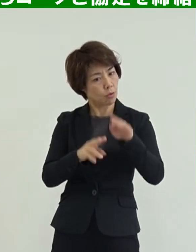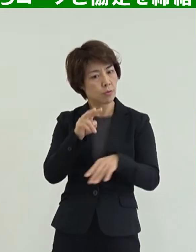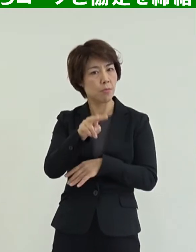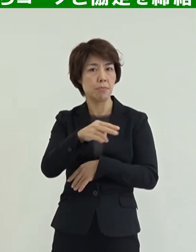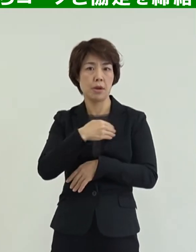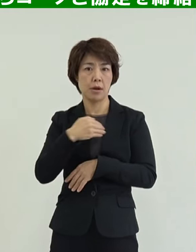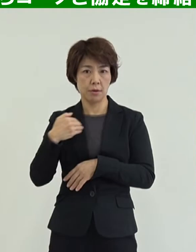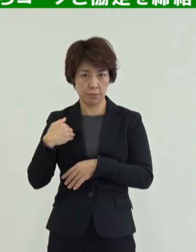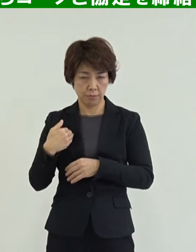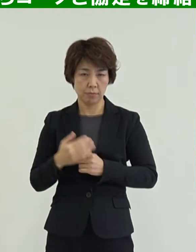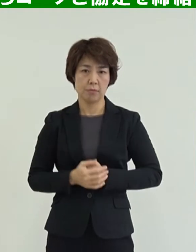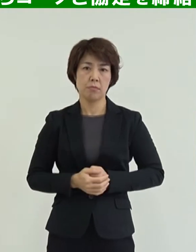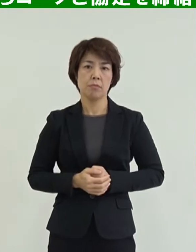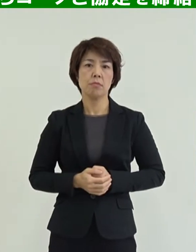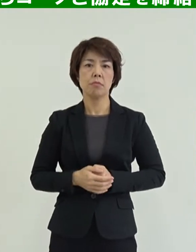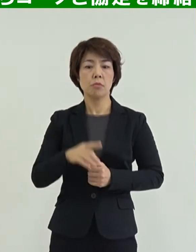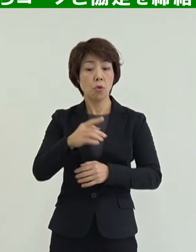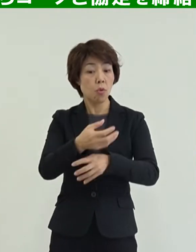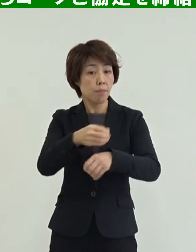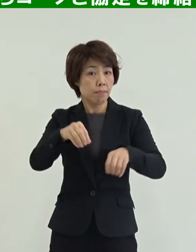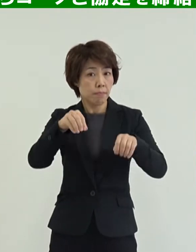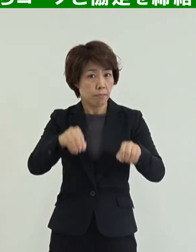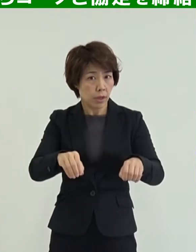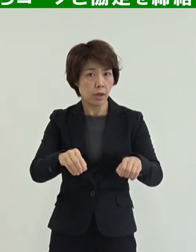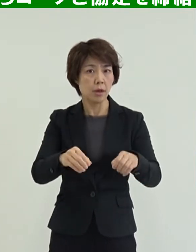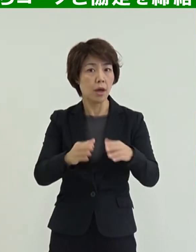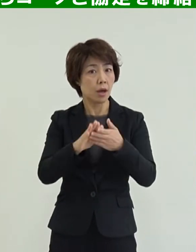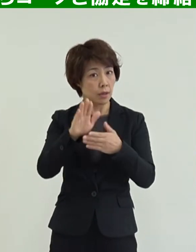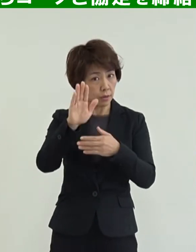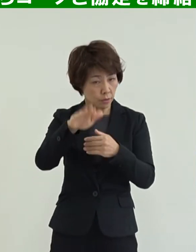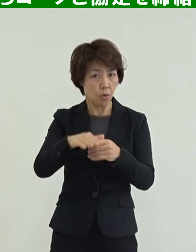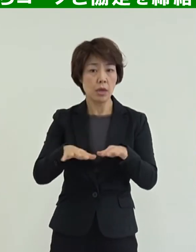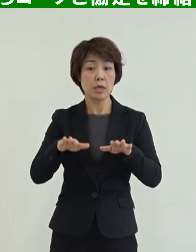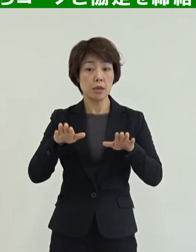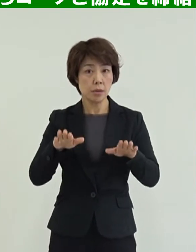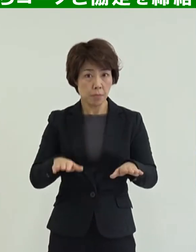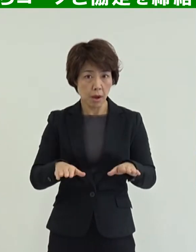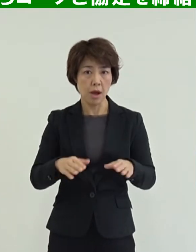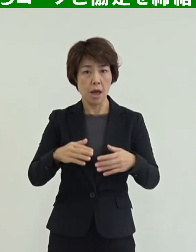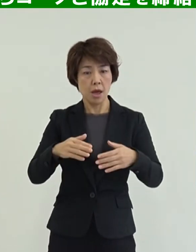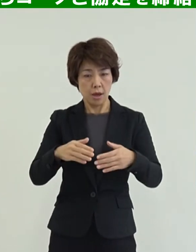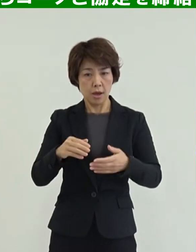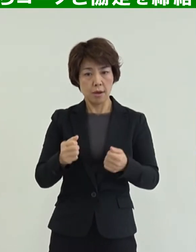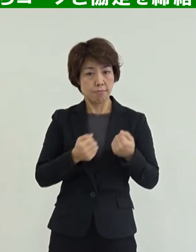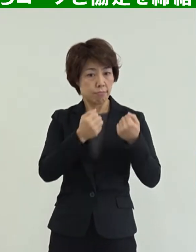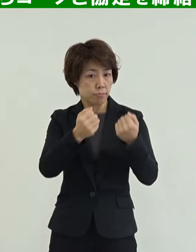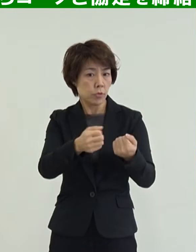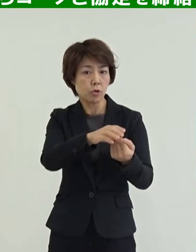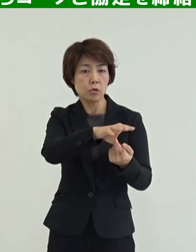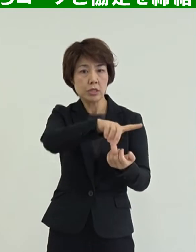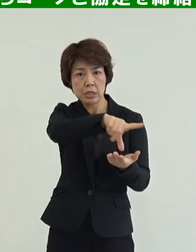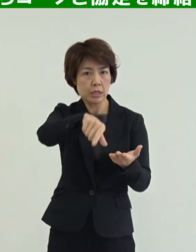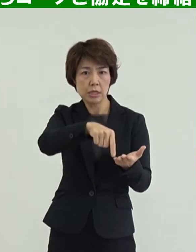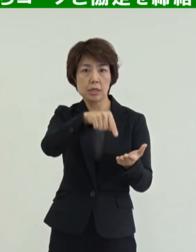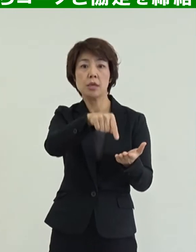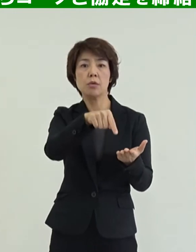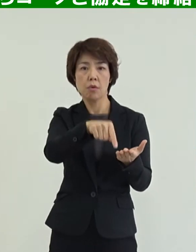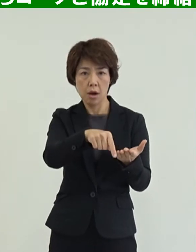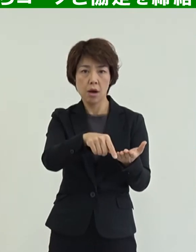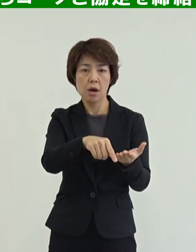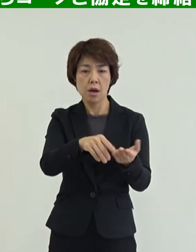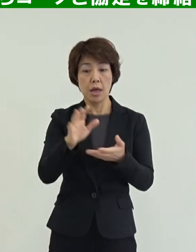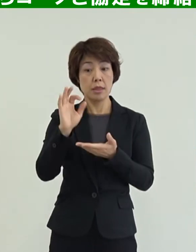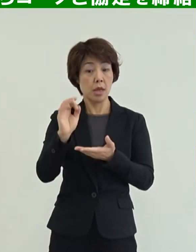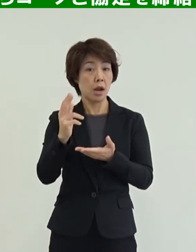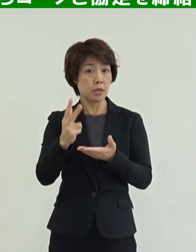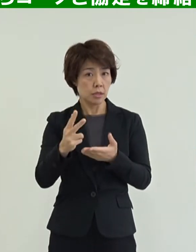ます本協定の締結に伴い現在あったか便を運航している地域についてはなら